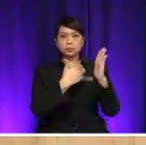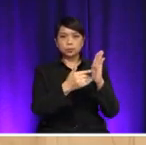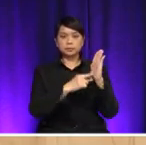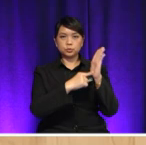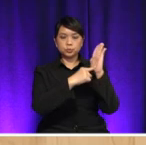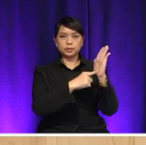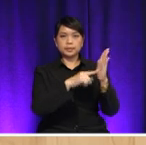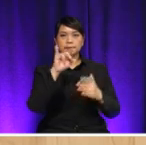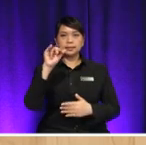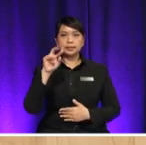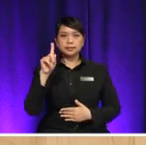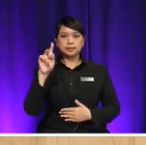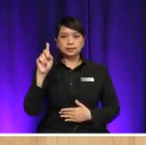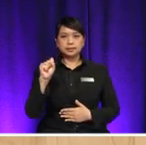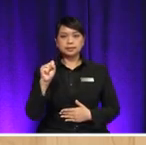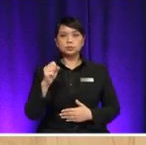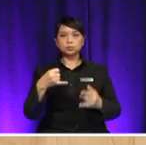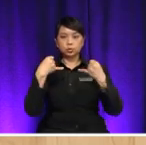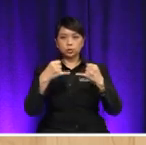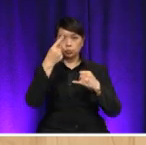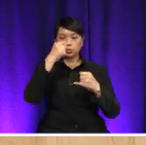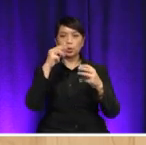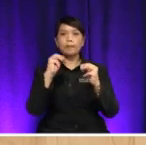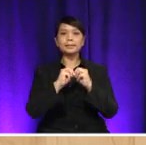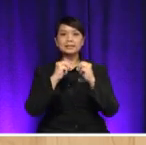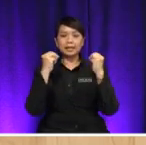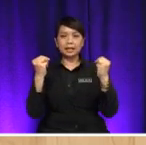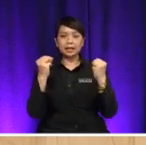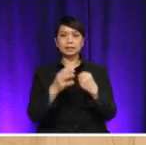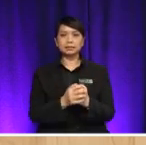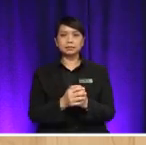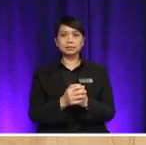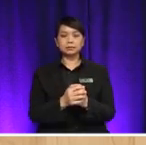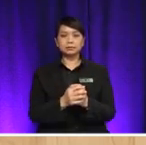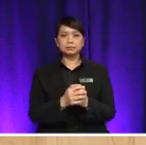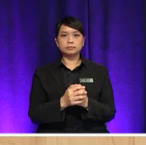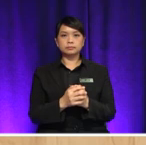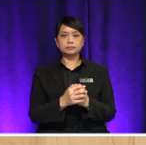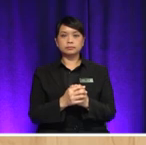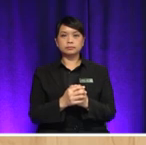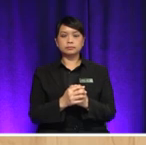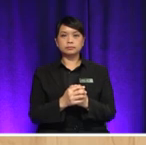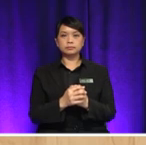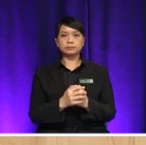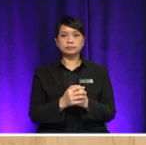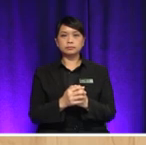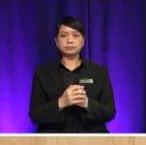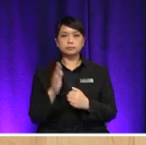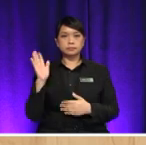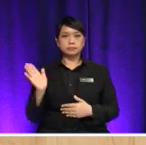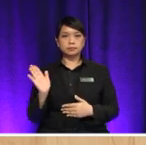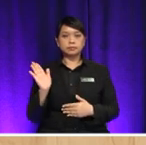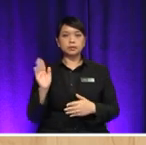indeks jualan bagi majalah pada tahun 2015 dan tahun 2017 menggunakan